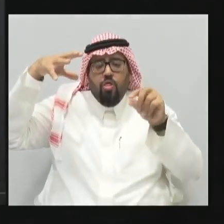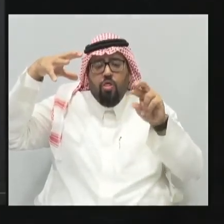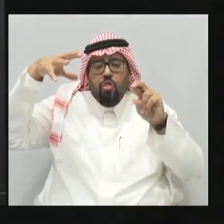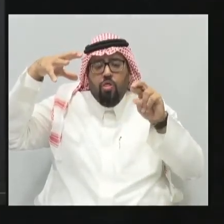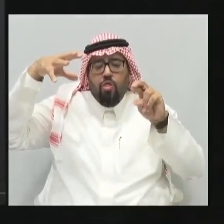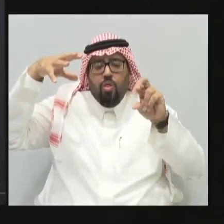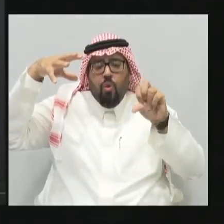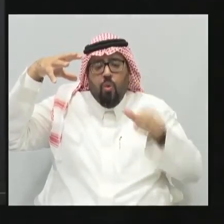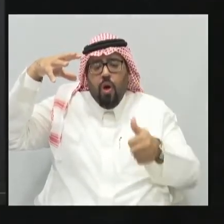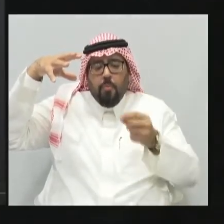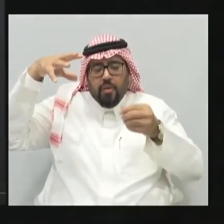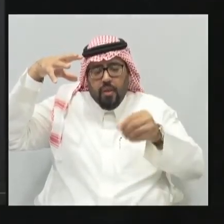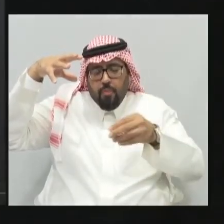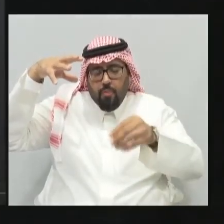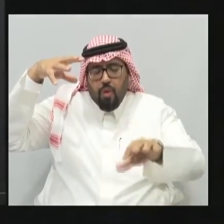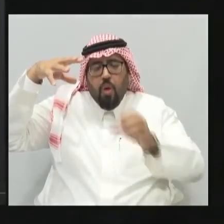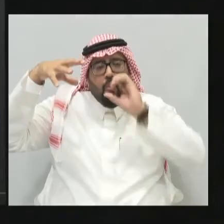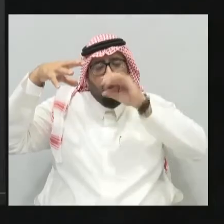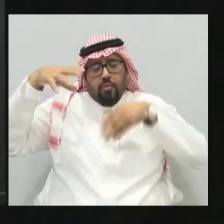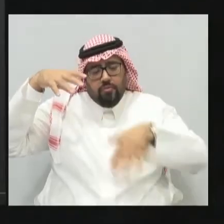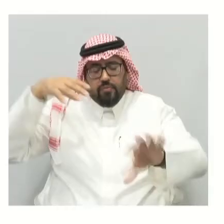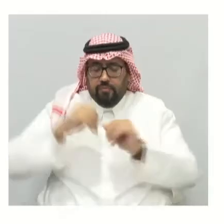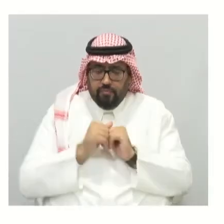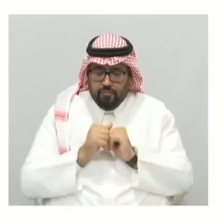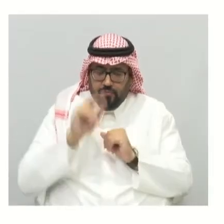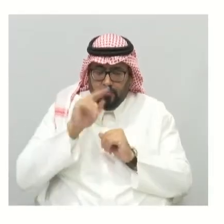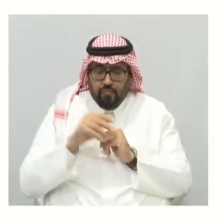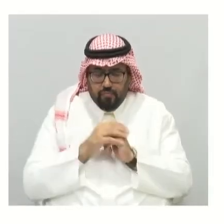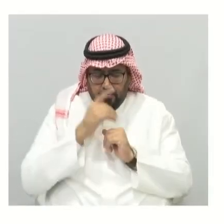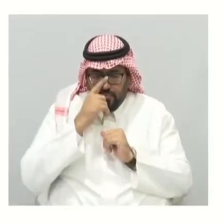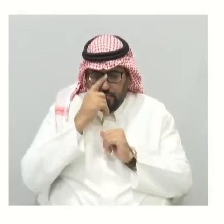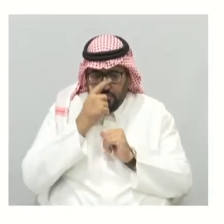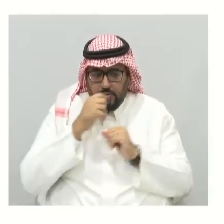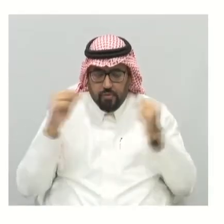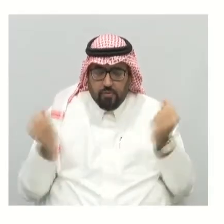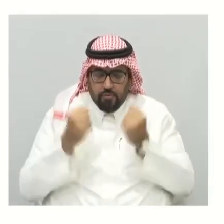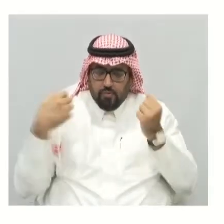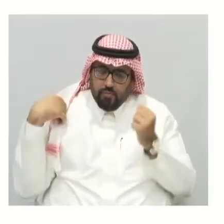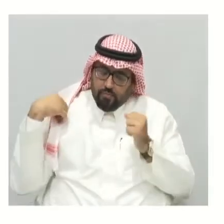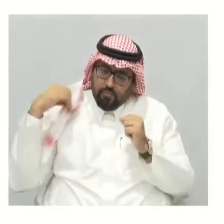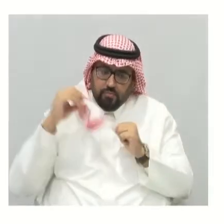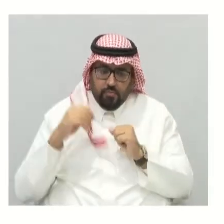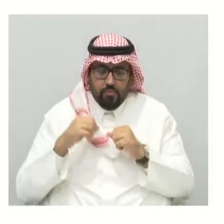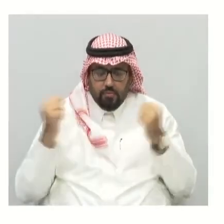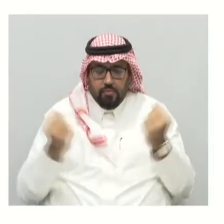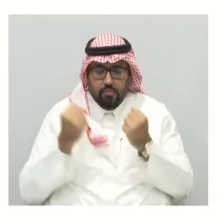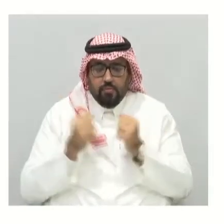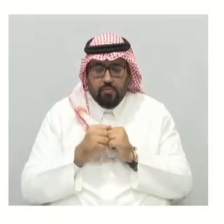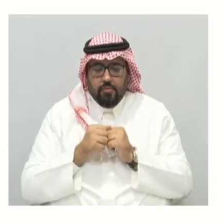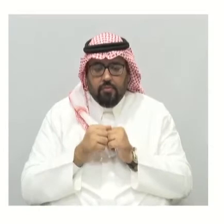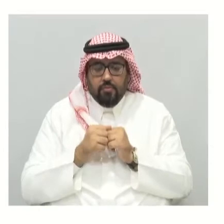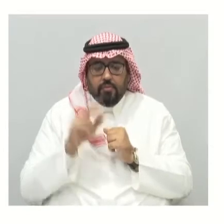الى سائل طيب تعال نشوف عندنا النشاط عندنا نشاط